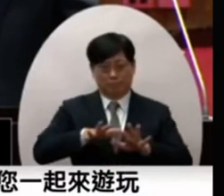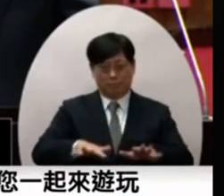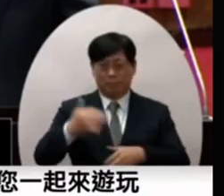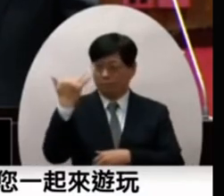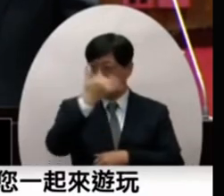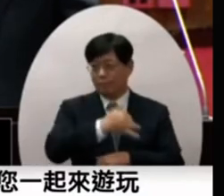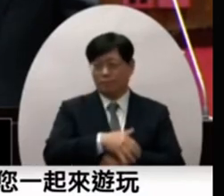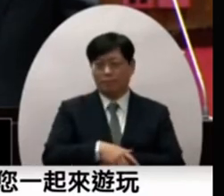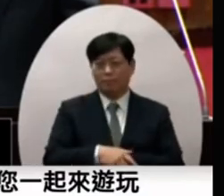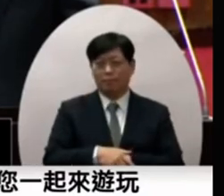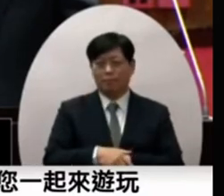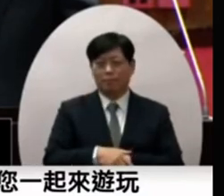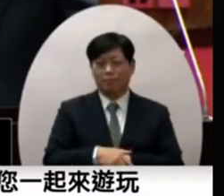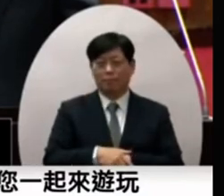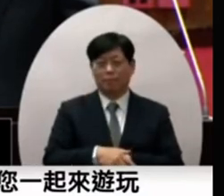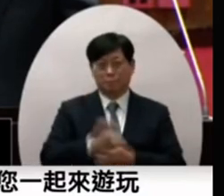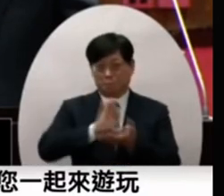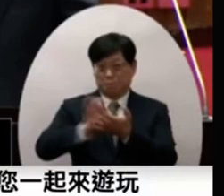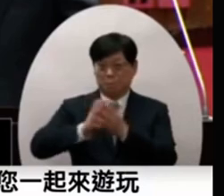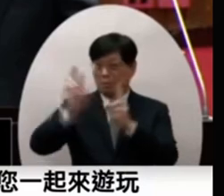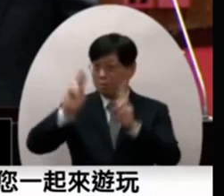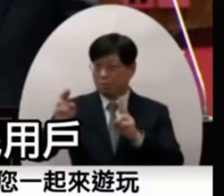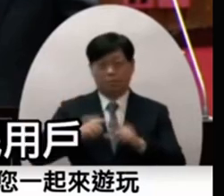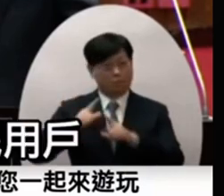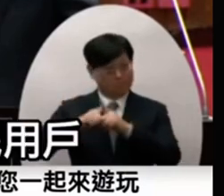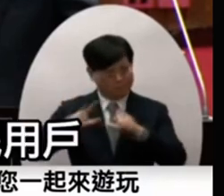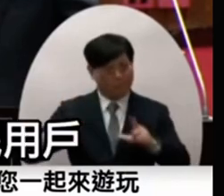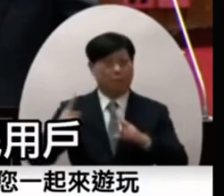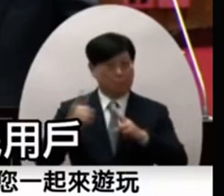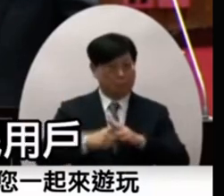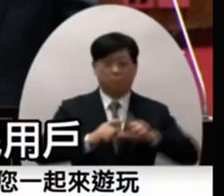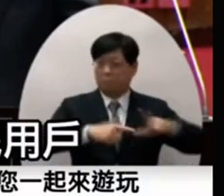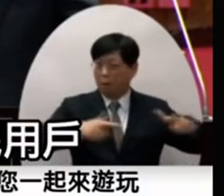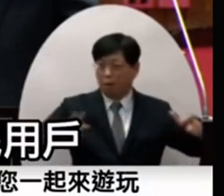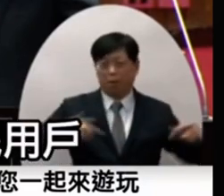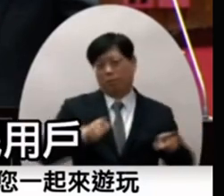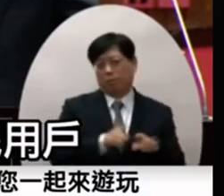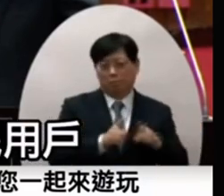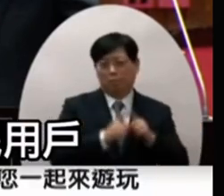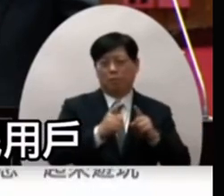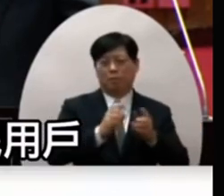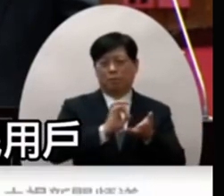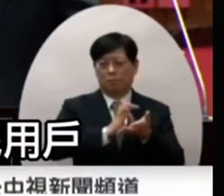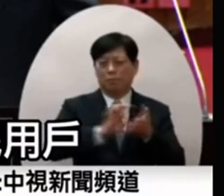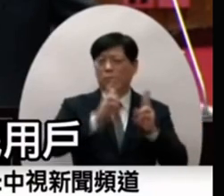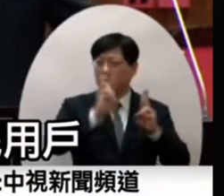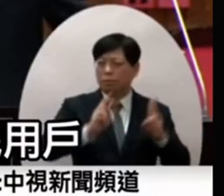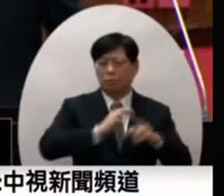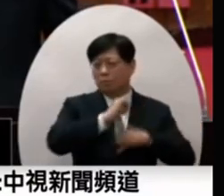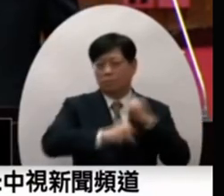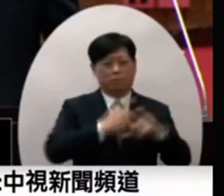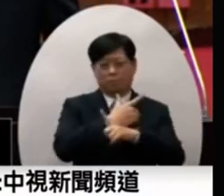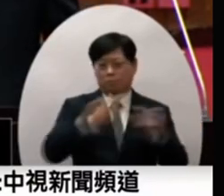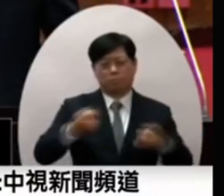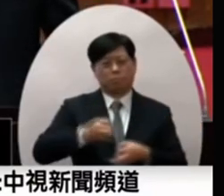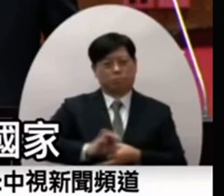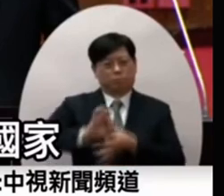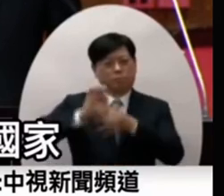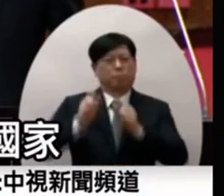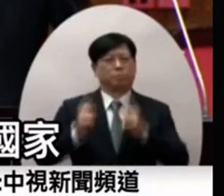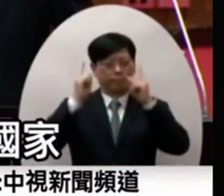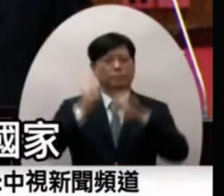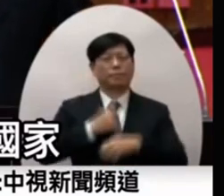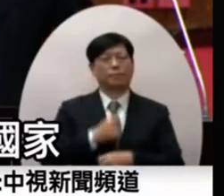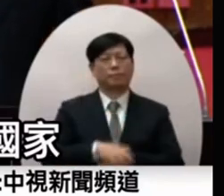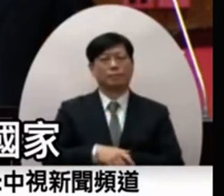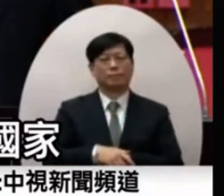在所有用电，不管大户、散户，一般我们平民用户，通通要涨。 台湾的